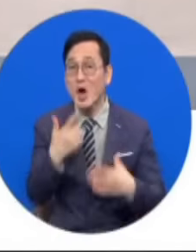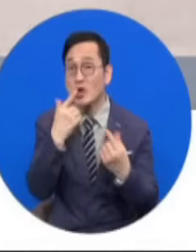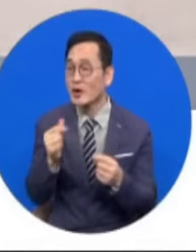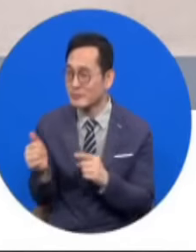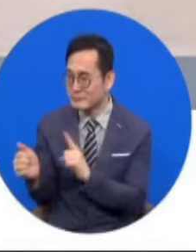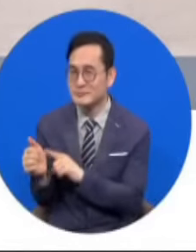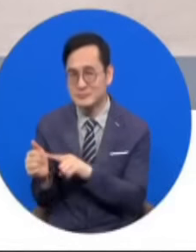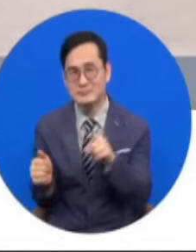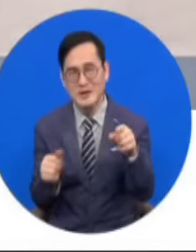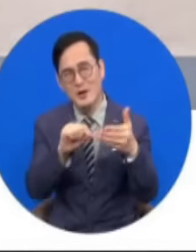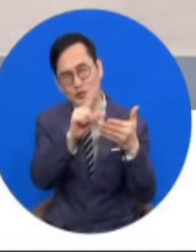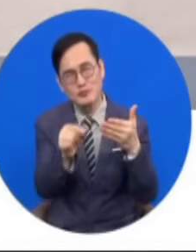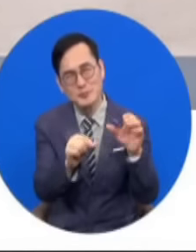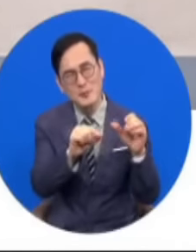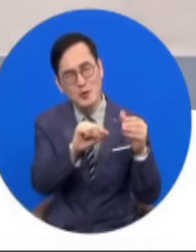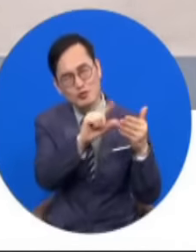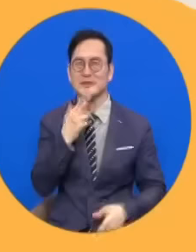지나갔거나